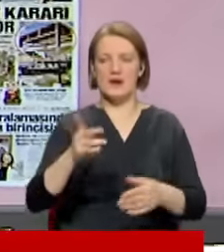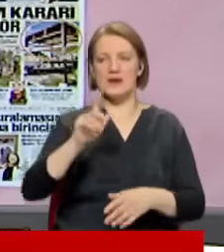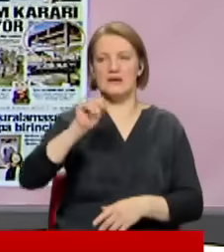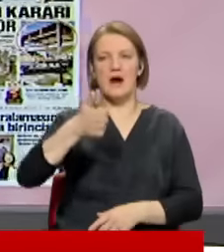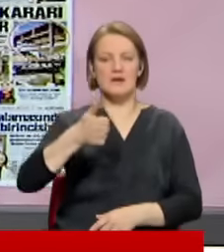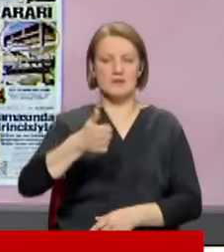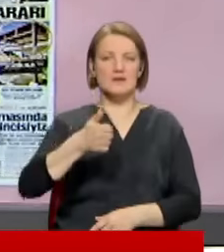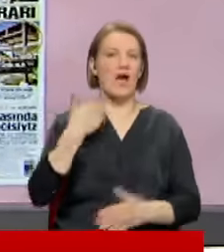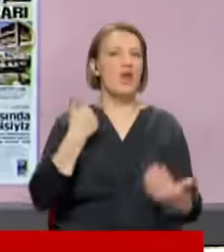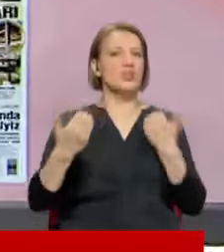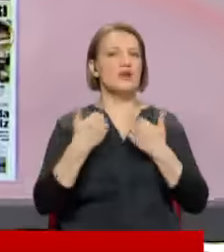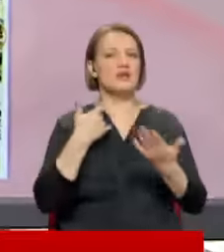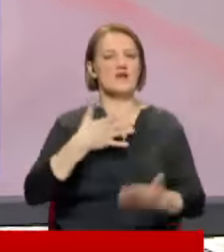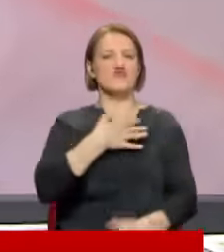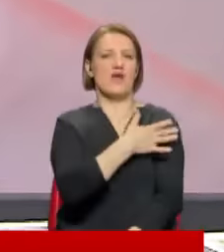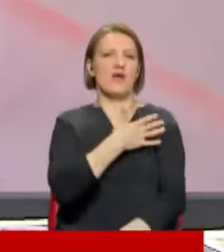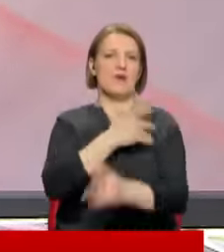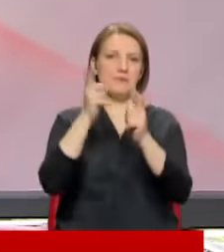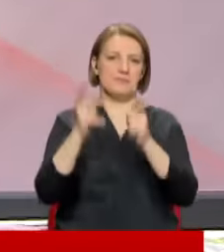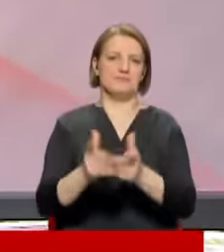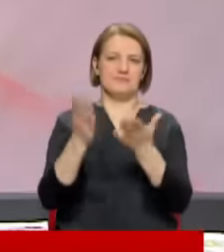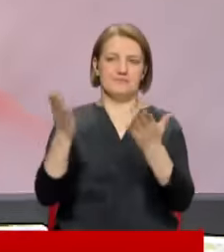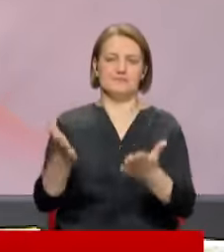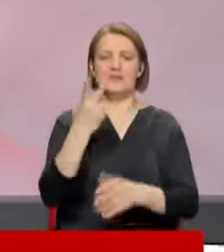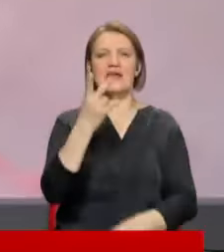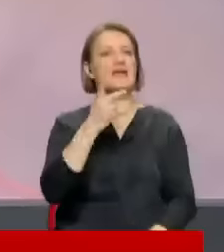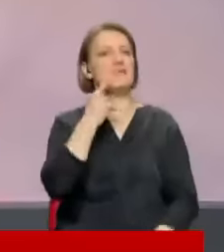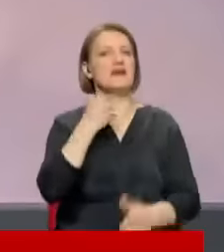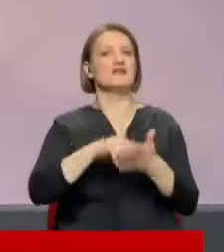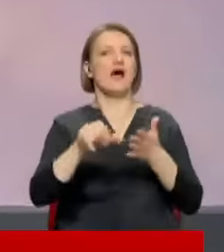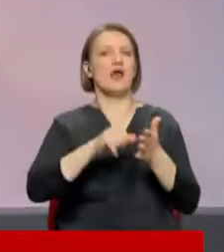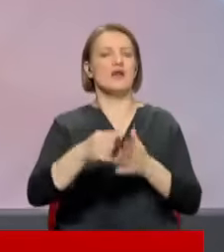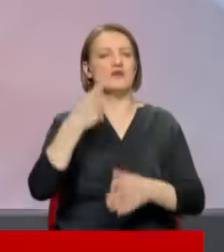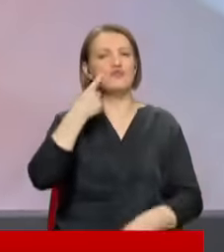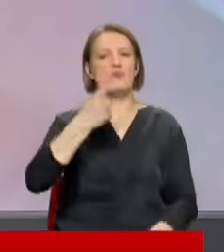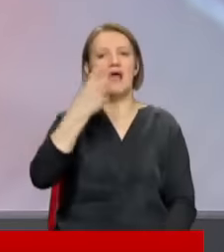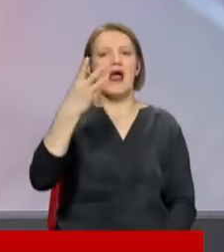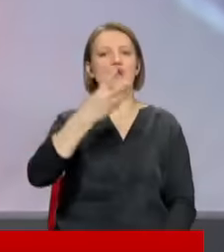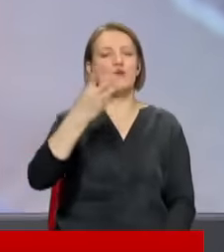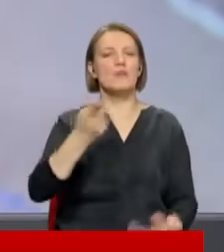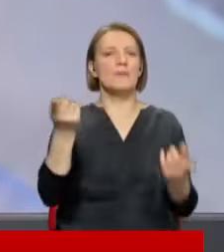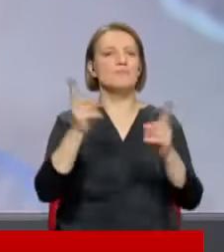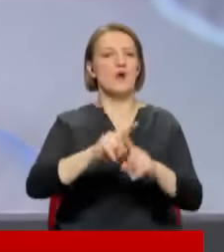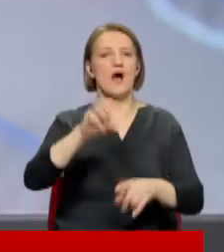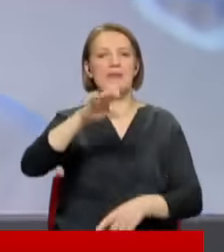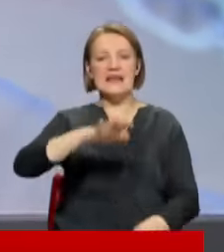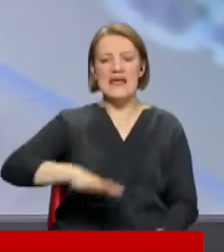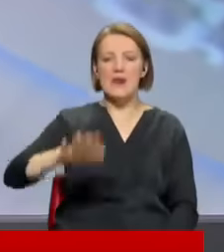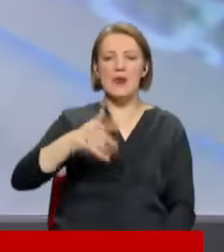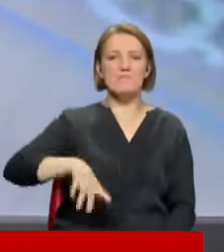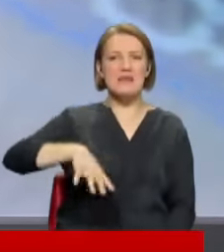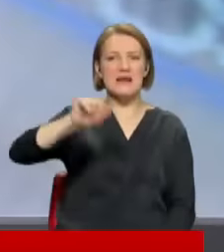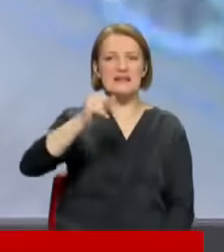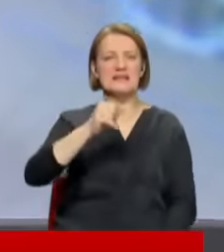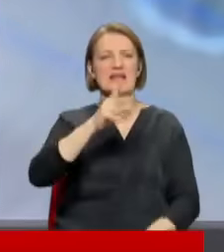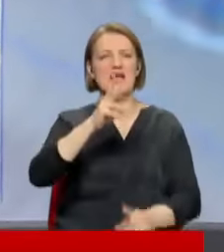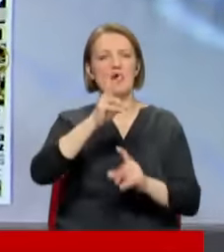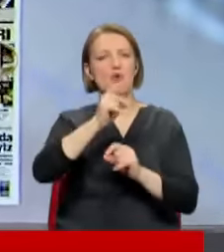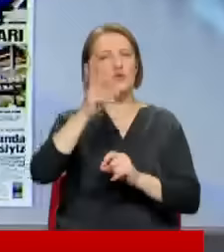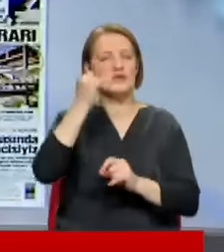ve adresi Cumhuriyet Halk Partisi. 2 Mayıs tarihinde Erdoğan'la buluşmuştu AK Parti Genel Merkezi'nde,